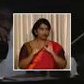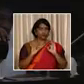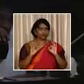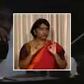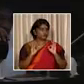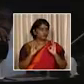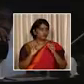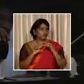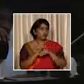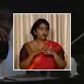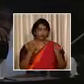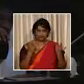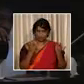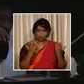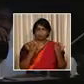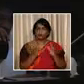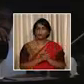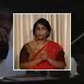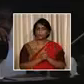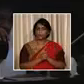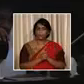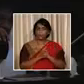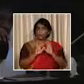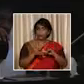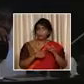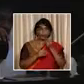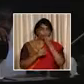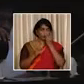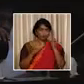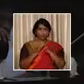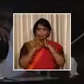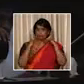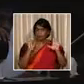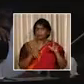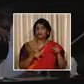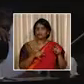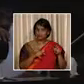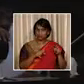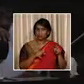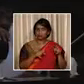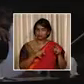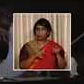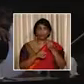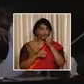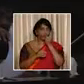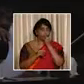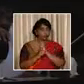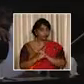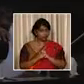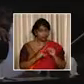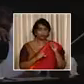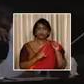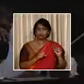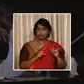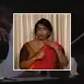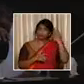யுத்தத்தில் இறந்தார்கள் முள்ளிவாய்க்கால் வரை சென்ற 420,000க்கும் மேற்பட்டவர்களில் உணவில்லாமல் இறந்தவர்கள் அப்பொழுது இருந்த அந்த